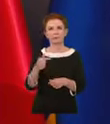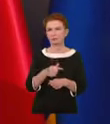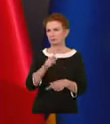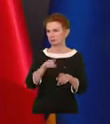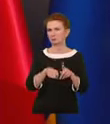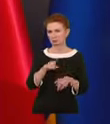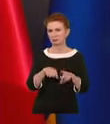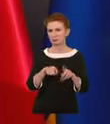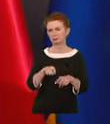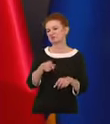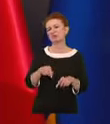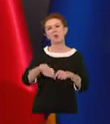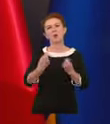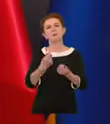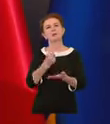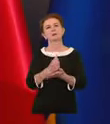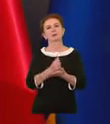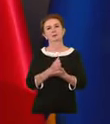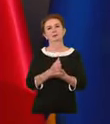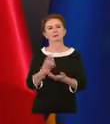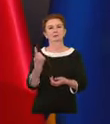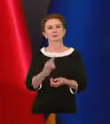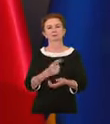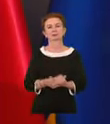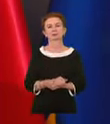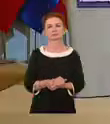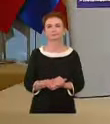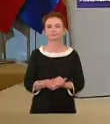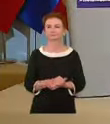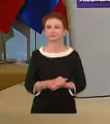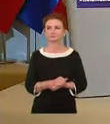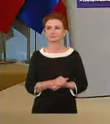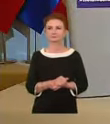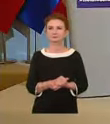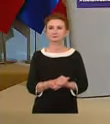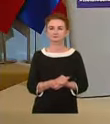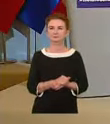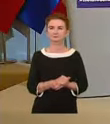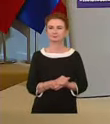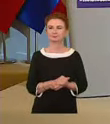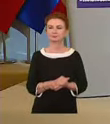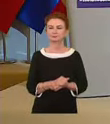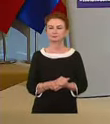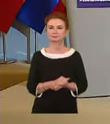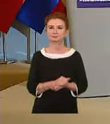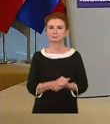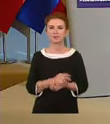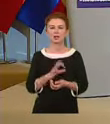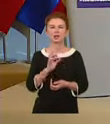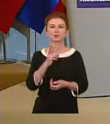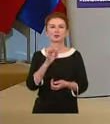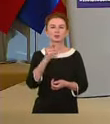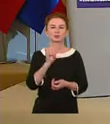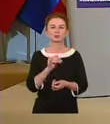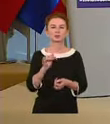powszechne reguły łamania zakazów prawnych. Dziękuję. Bardzo proszę, kolejne pytanie. Redaktor Krzysztof Skurzyński,